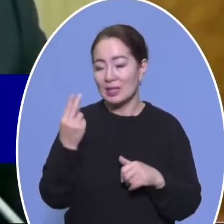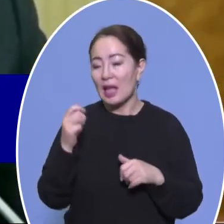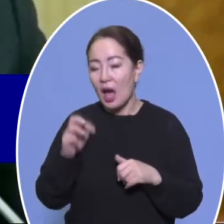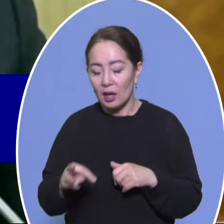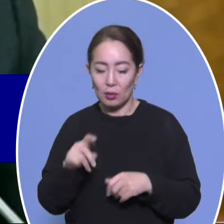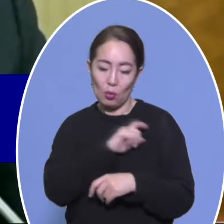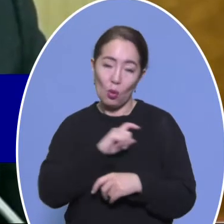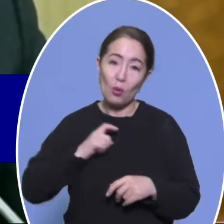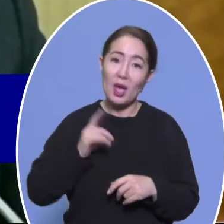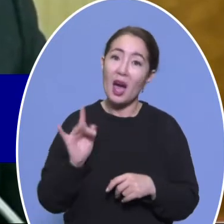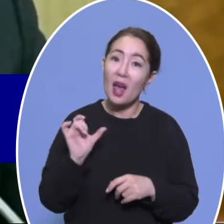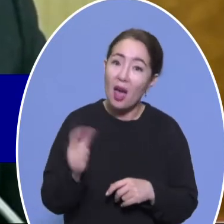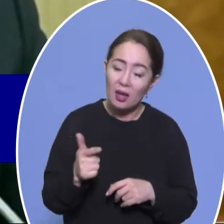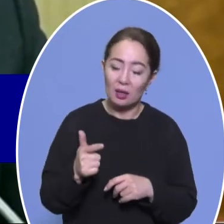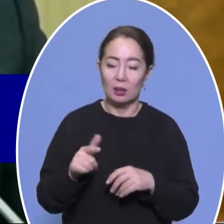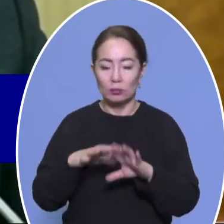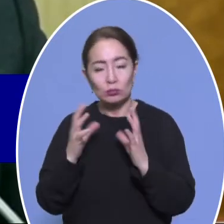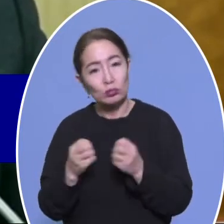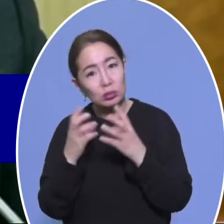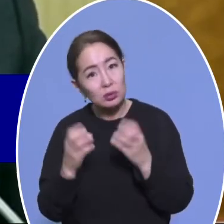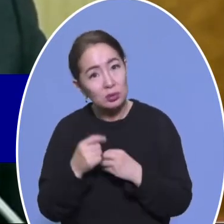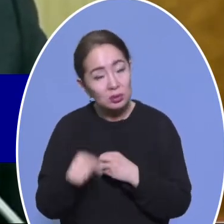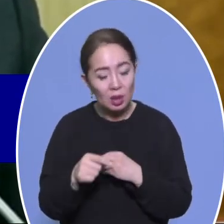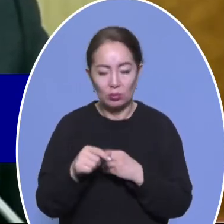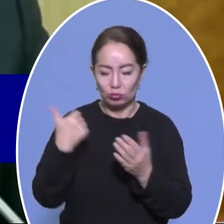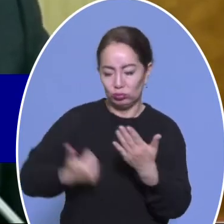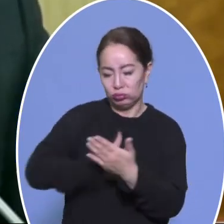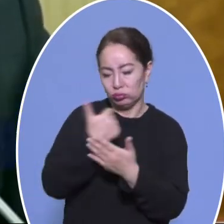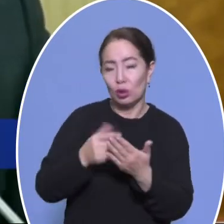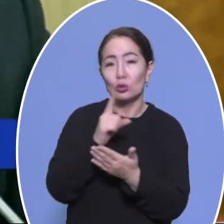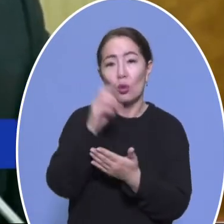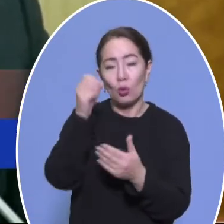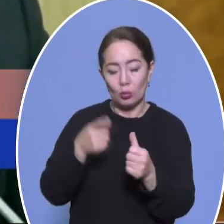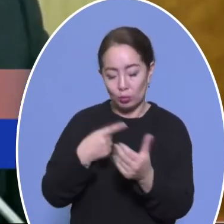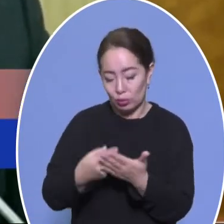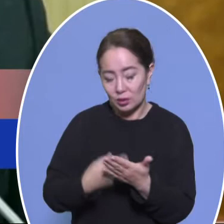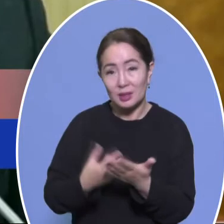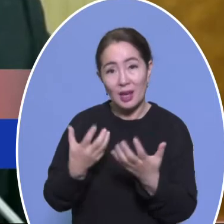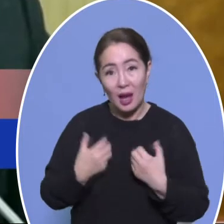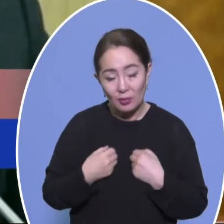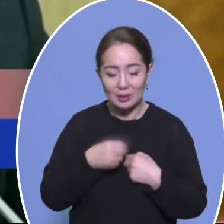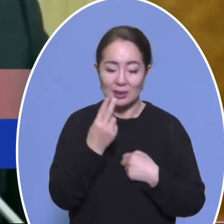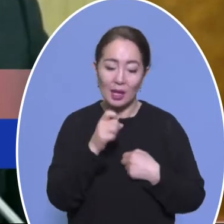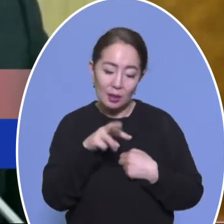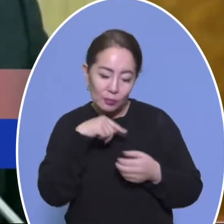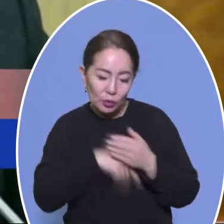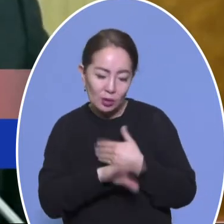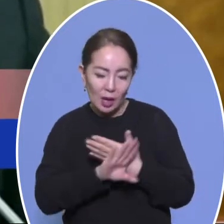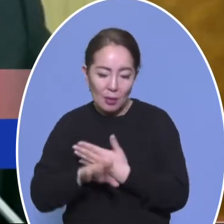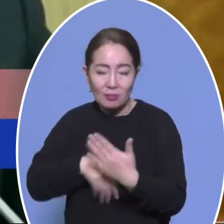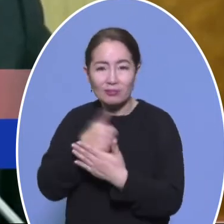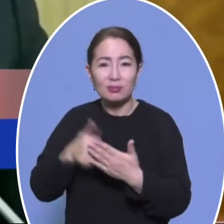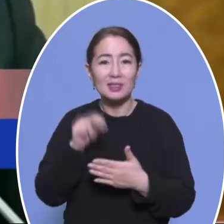сайжруулах цахим одоо энэ хувийн хэргийн бүрдүүлтийг мөн одоо бүрэн одоо бүртгэж авах. За цахим үйлчлэгээнийхээ аюулгүй